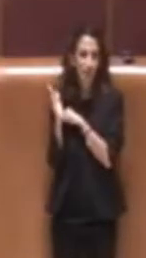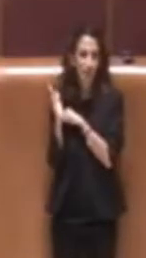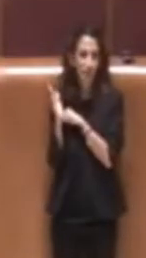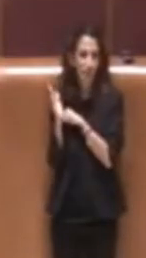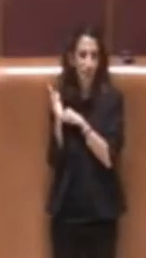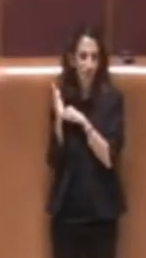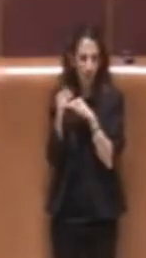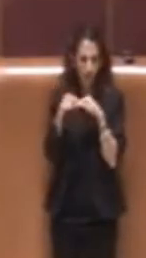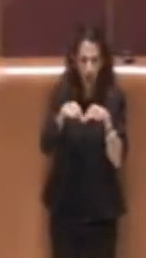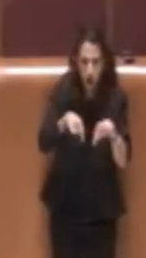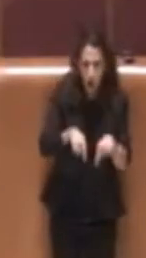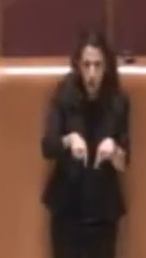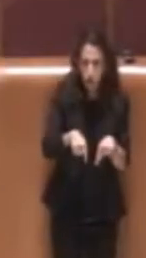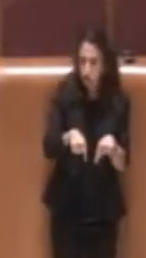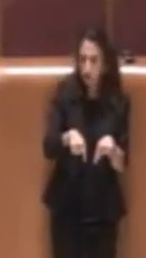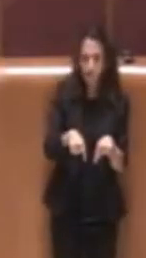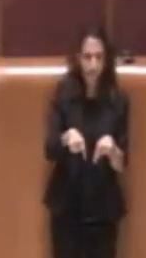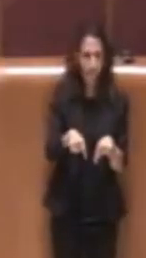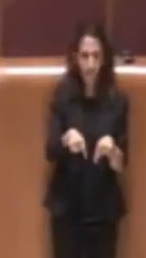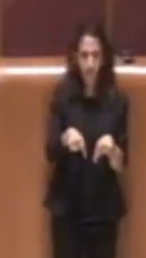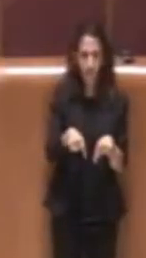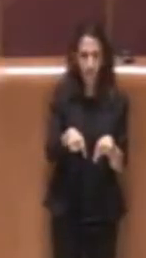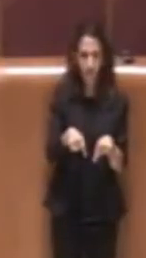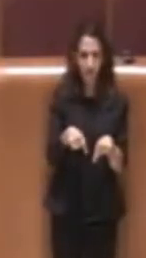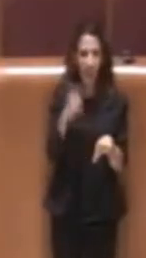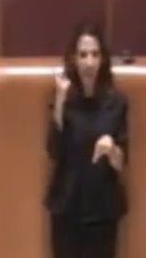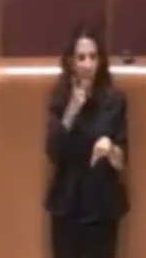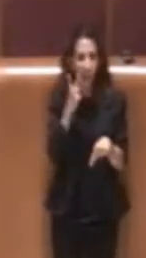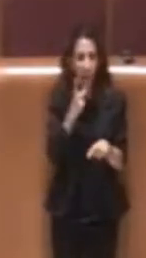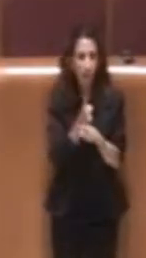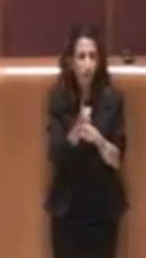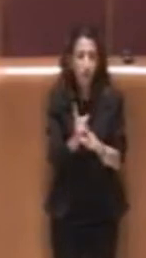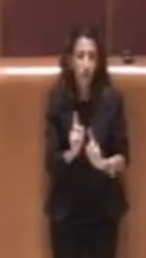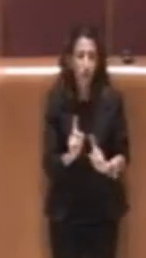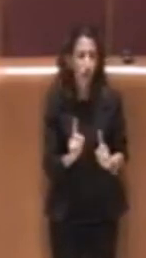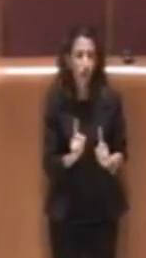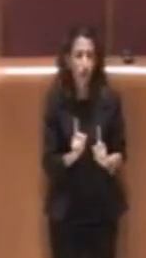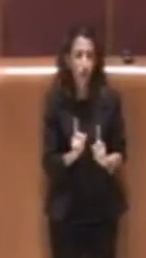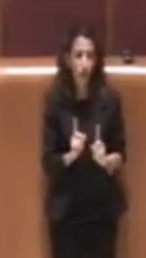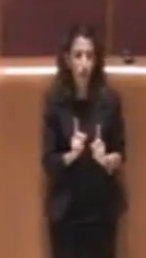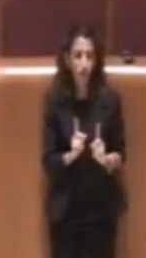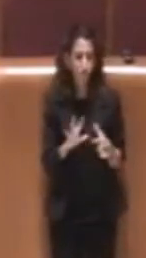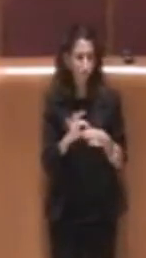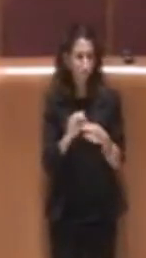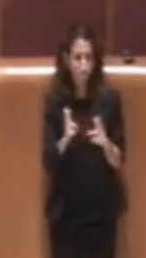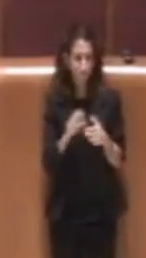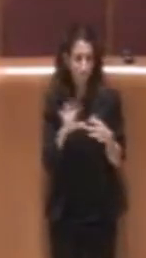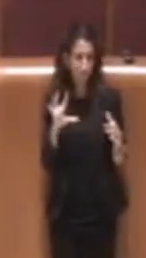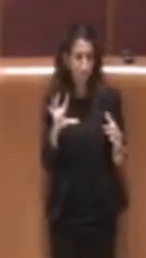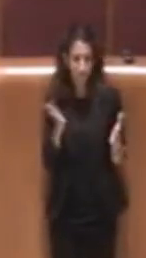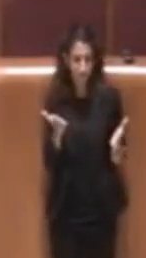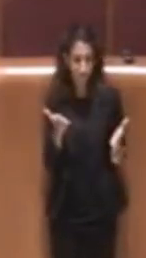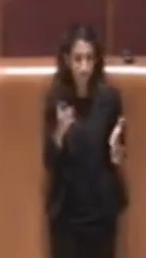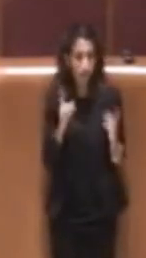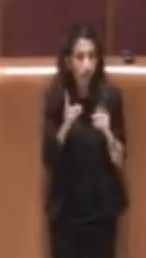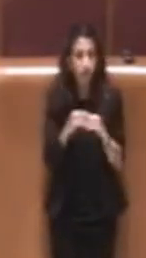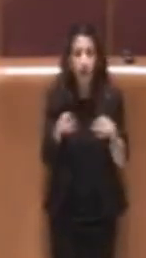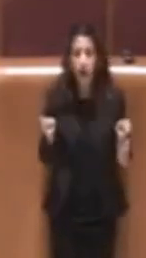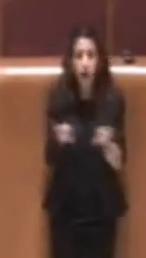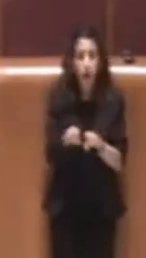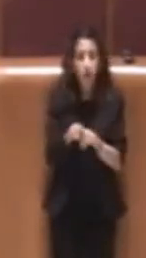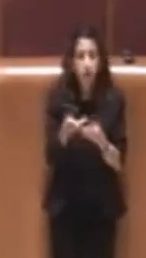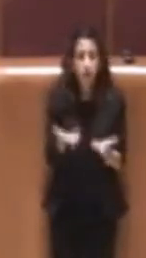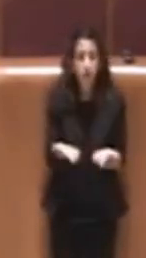nel momento in cui non corrisponde al fabbisogno reale attuale, debba comunque trovare attuazione,